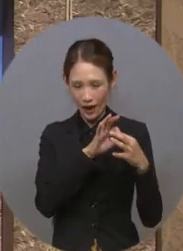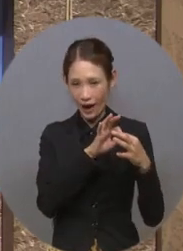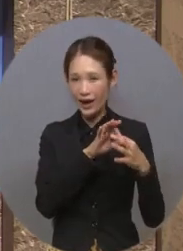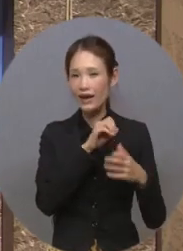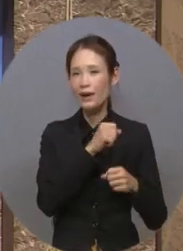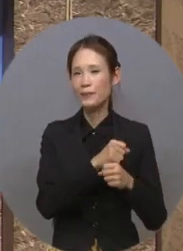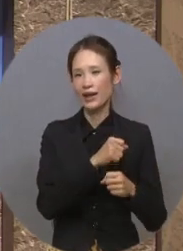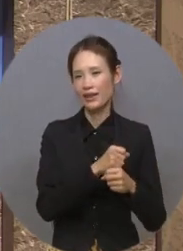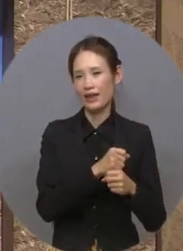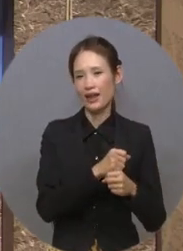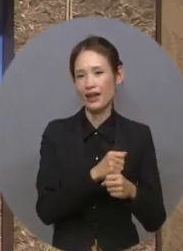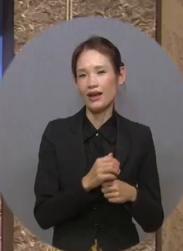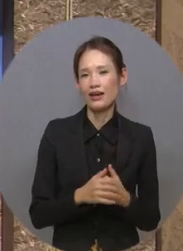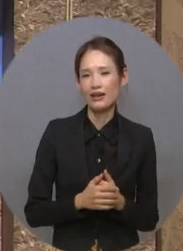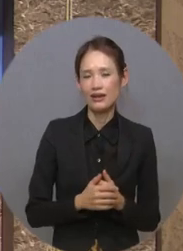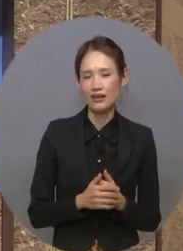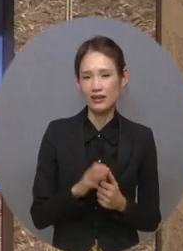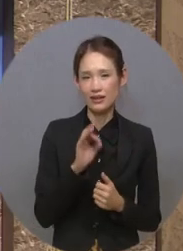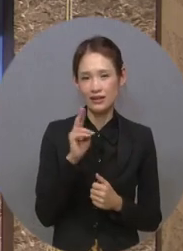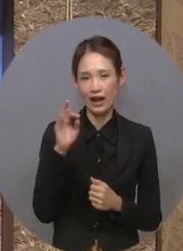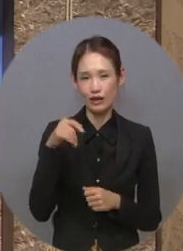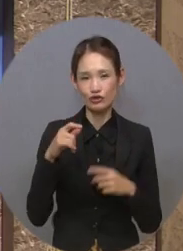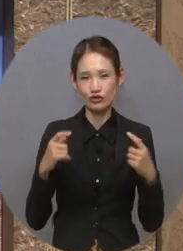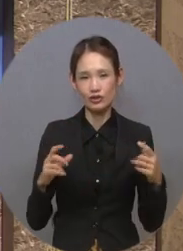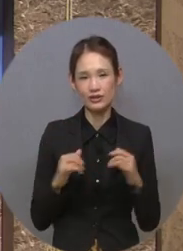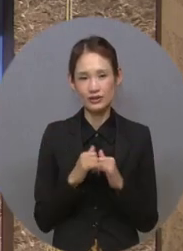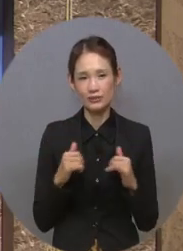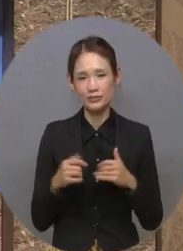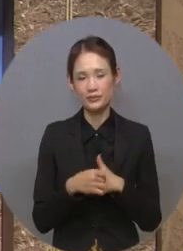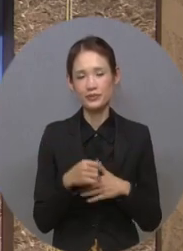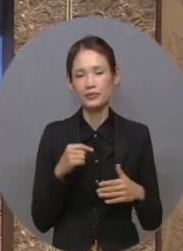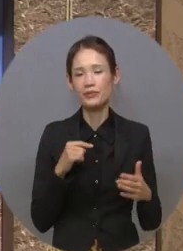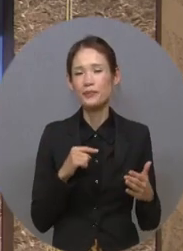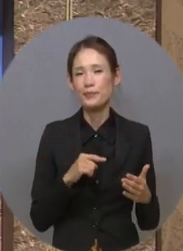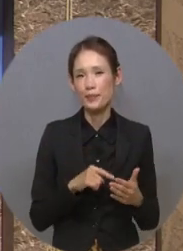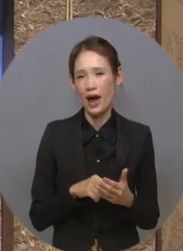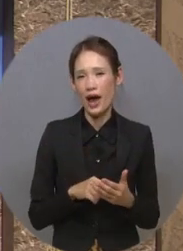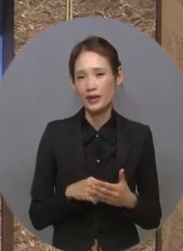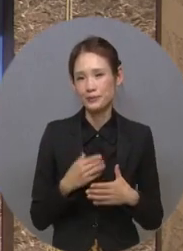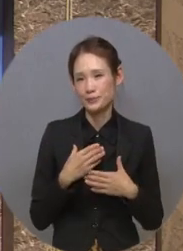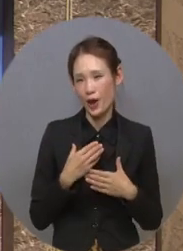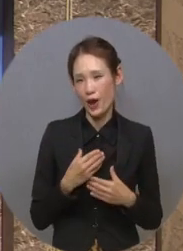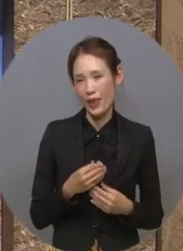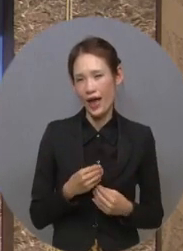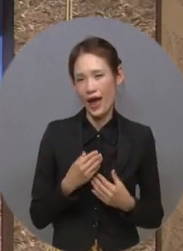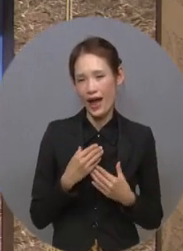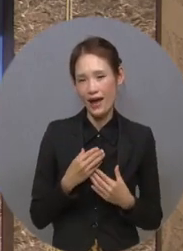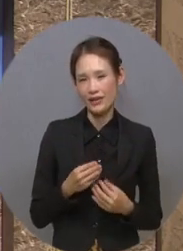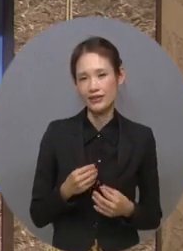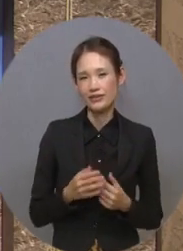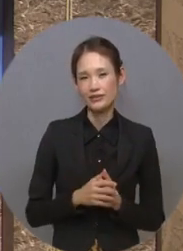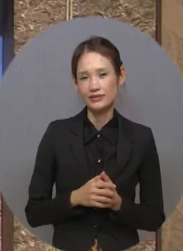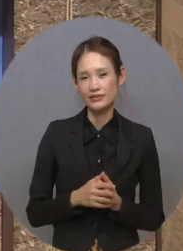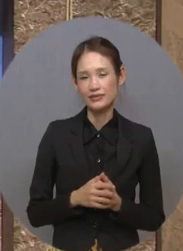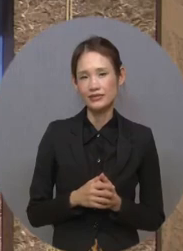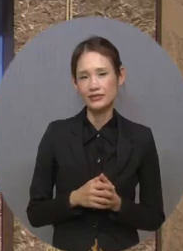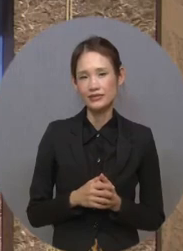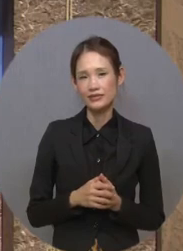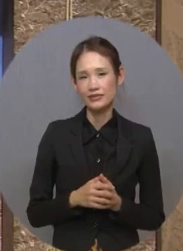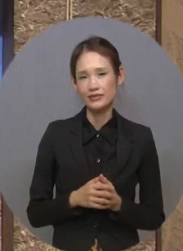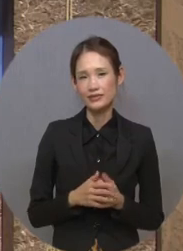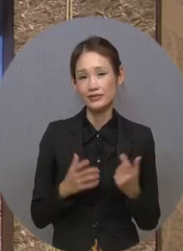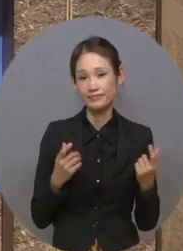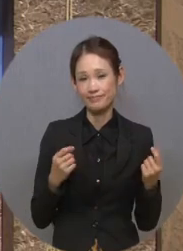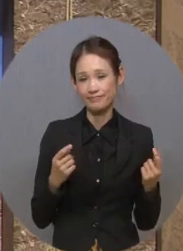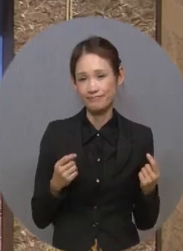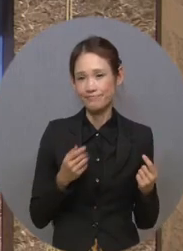보니까 아. 그래서 일단은 양주에서 시민들이 좀 마음적으로 편안하고 아, 네. 중요하죠.